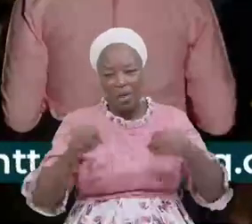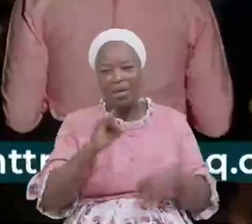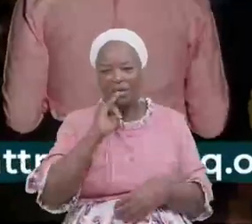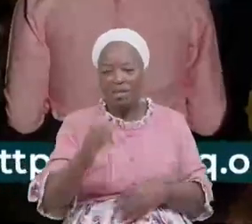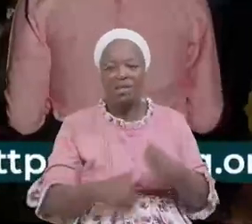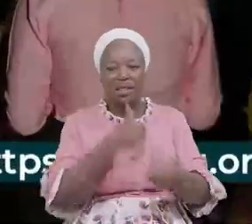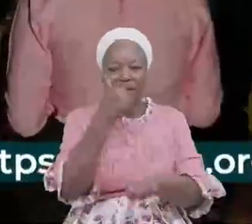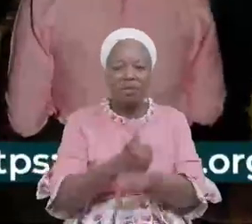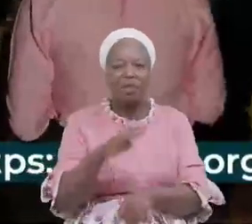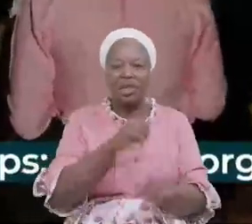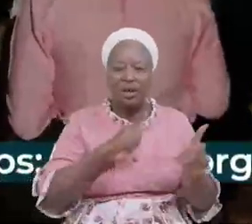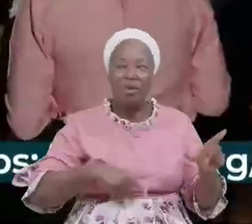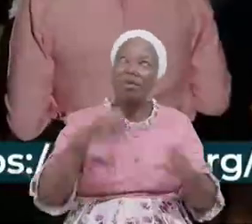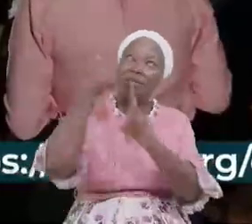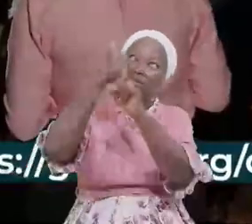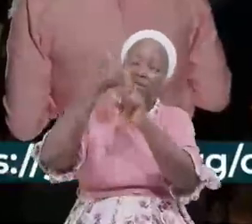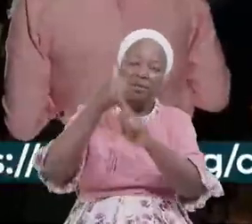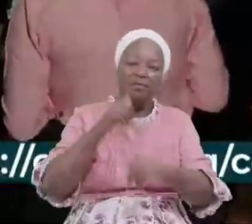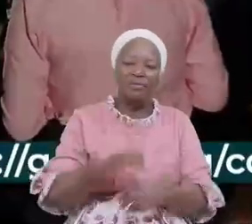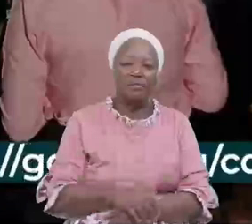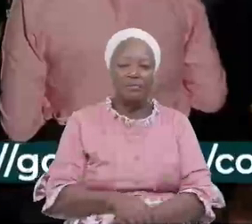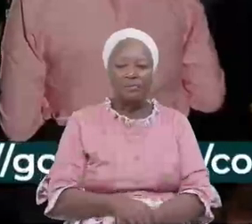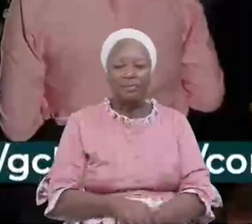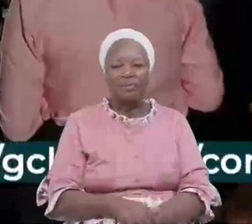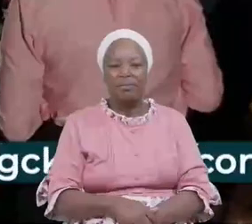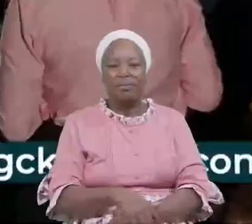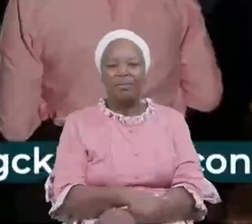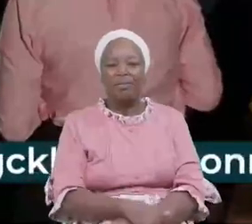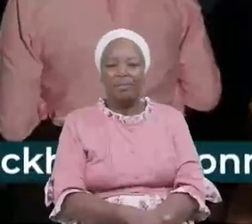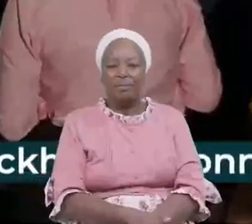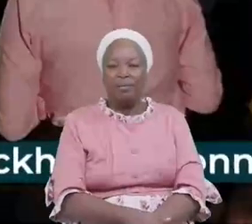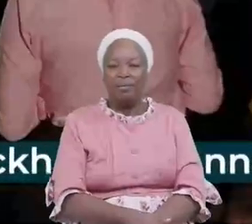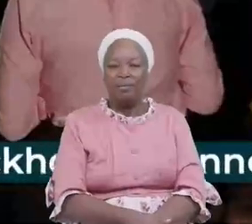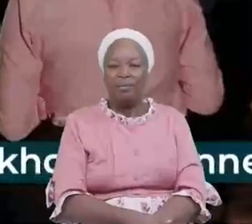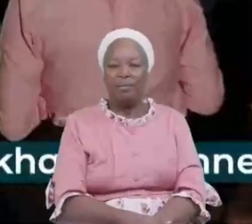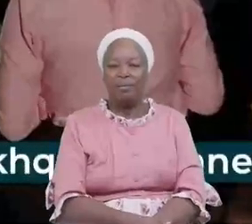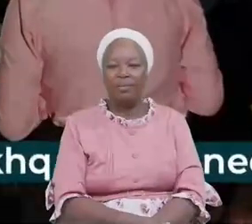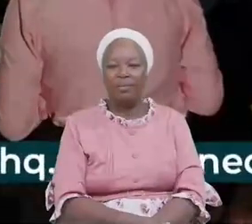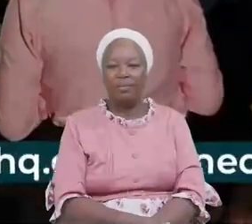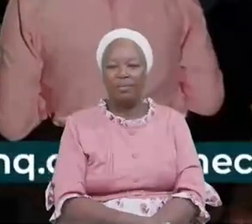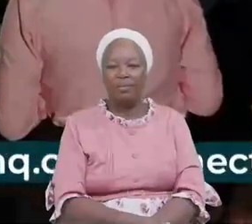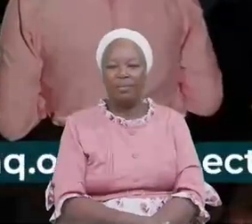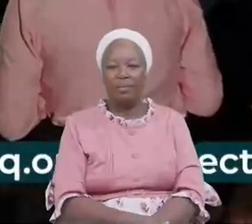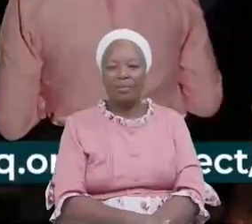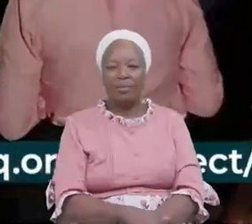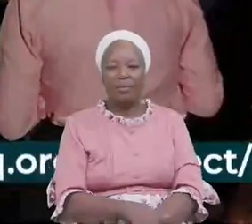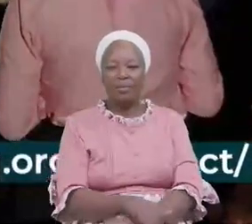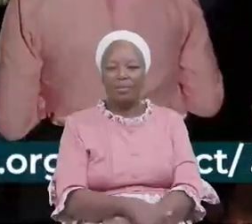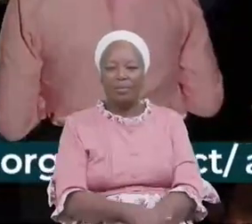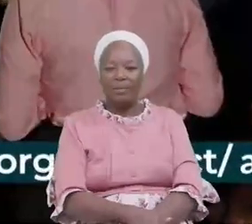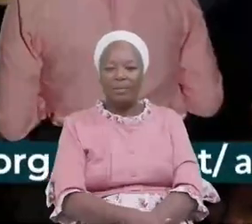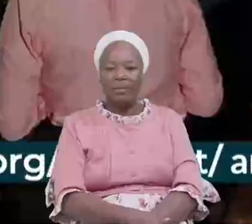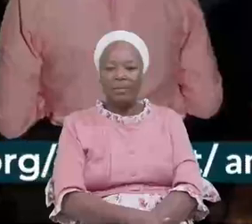Donc, nos dirigeants vont nous aider pour vous s'occuper de vous. Et après ça, je reviendrai prier pour le miracle et